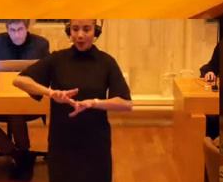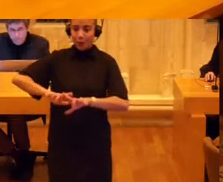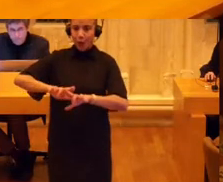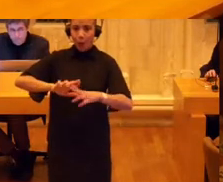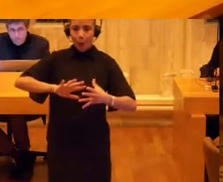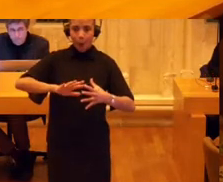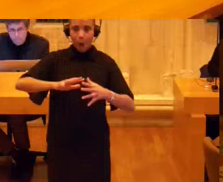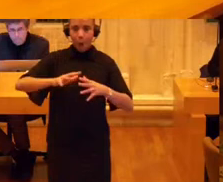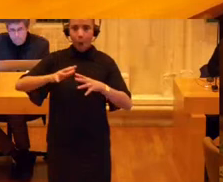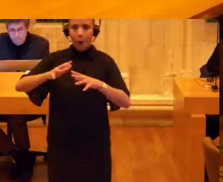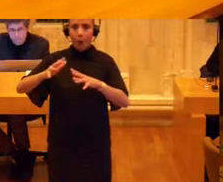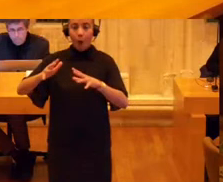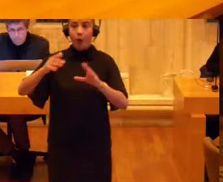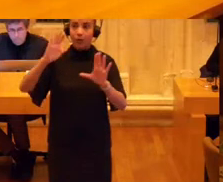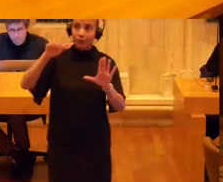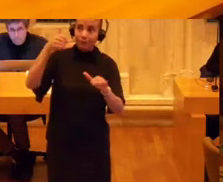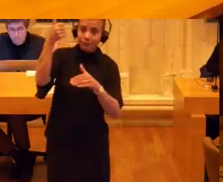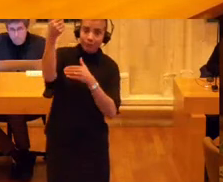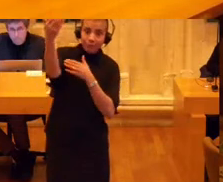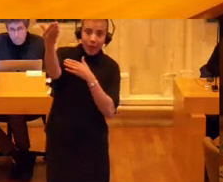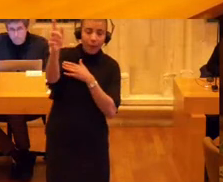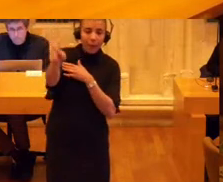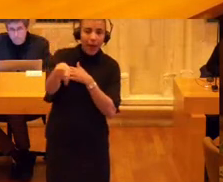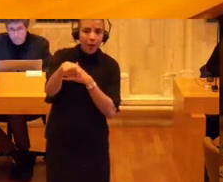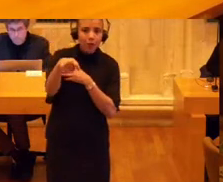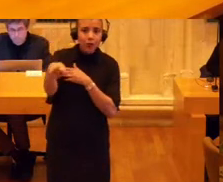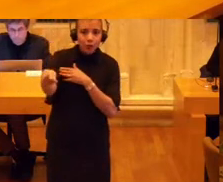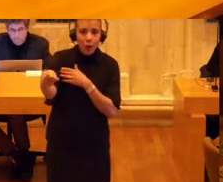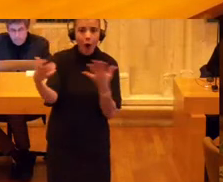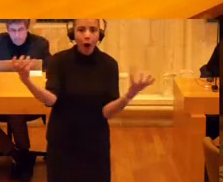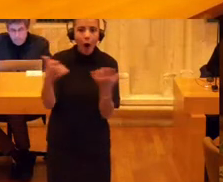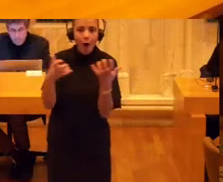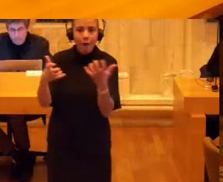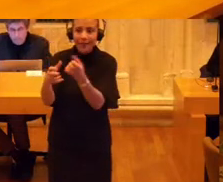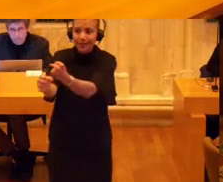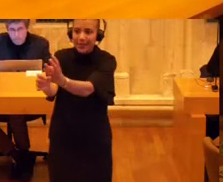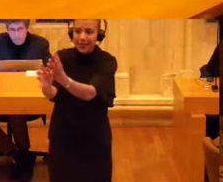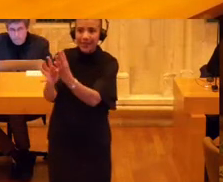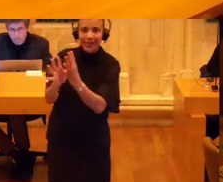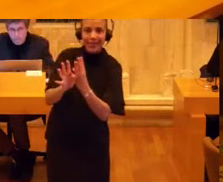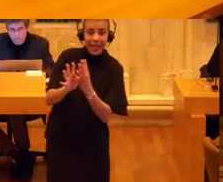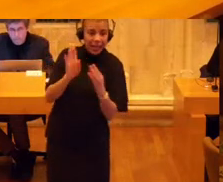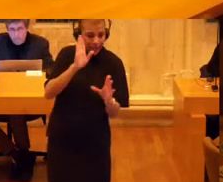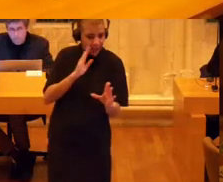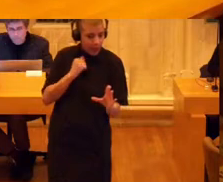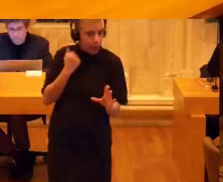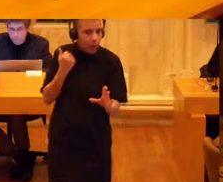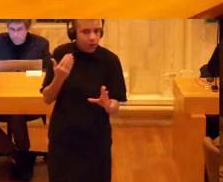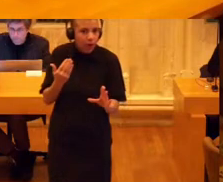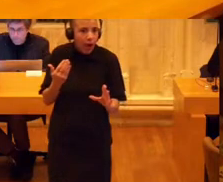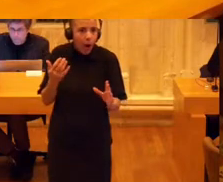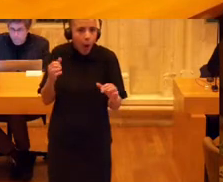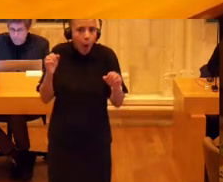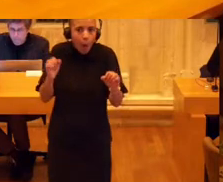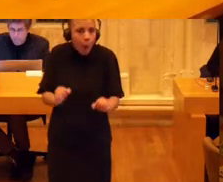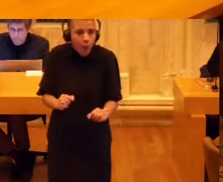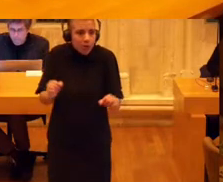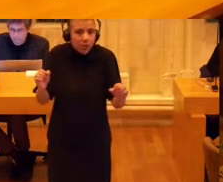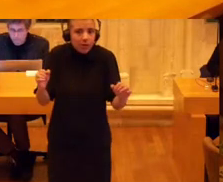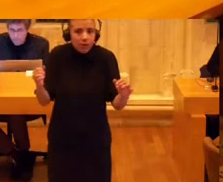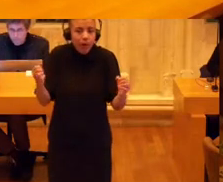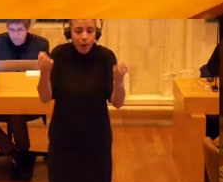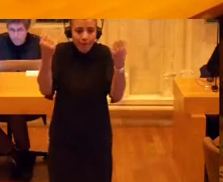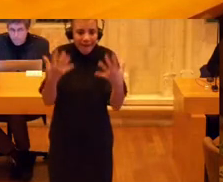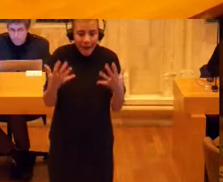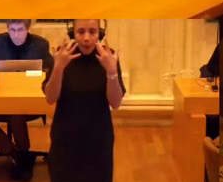de recevoir du public, il est bien évident qu'on peut imaginer une action culturelle sur le lieu. Mais nous n'y sommes pas. Il faut